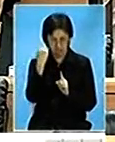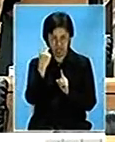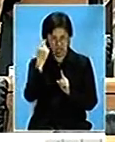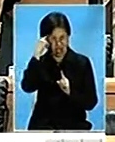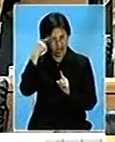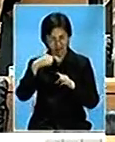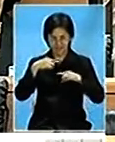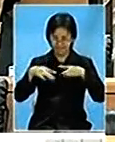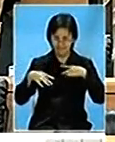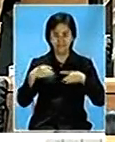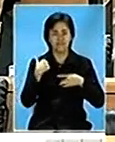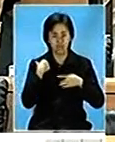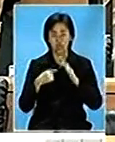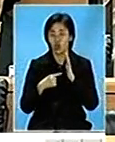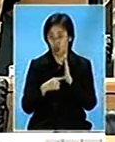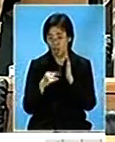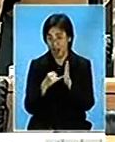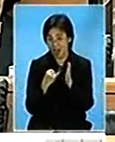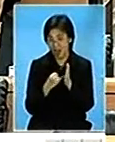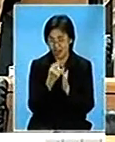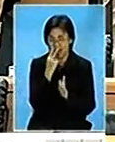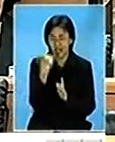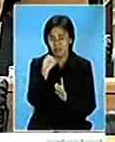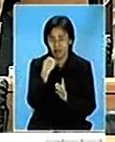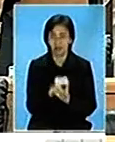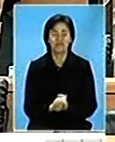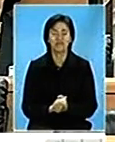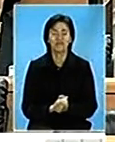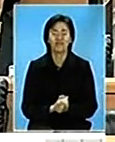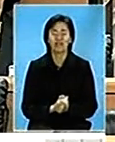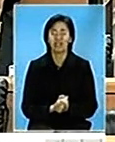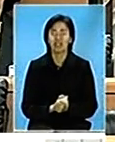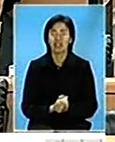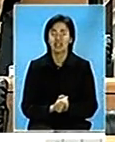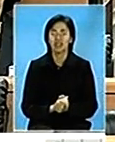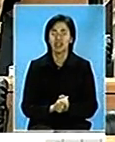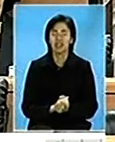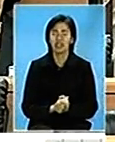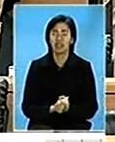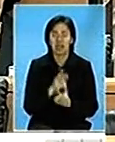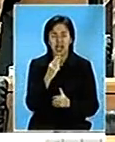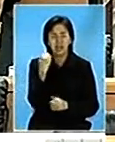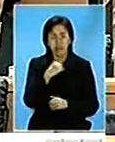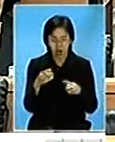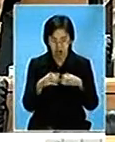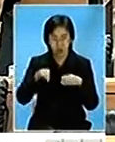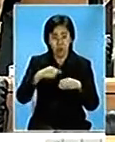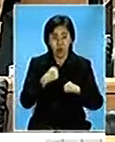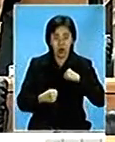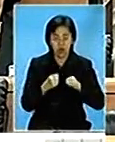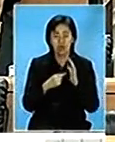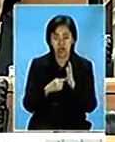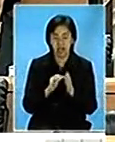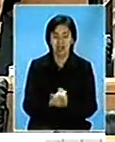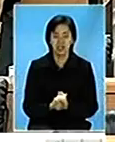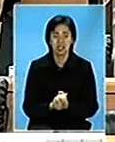ตรงนี้เนี่ยยกตัวอย่างง่ายๆที่เราจะเห็นได้ที่บอกว่าซิมแล้วพวกเราได้ยินกันในกลุ่มที่จะพูดว่ายกตัวอย่างเช่